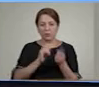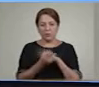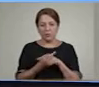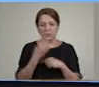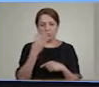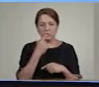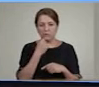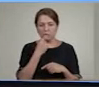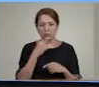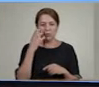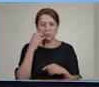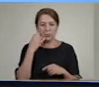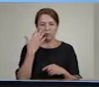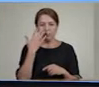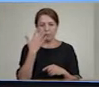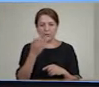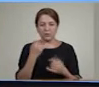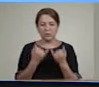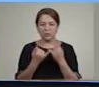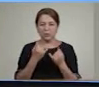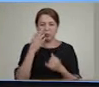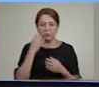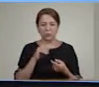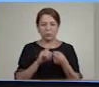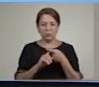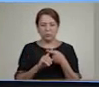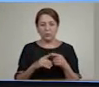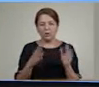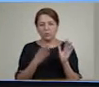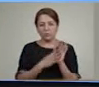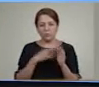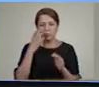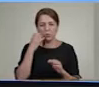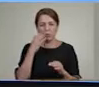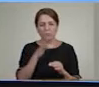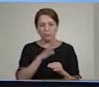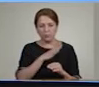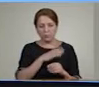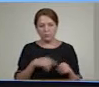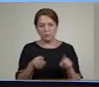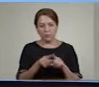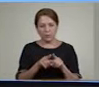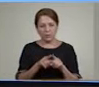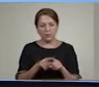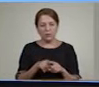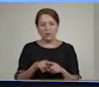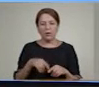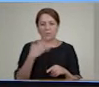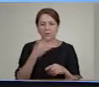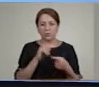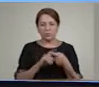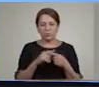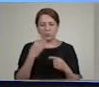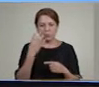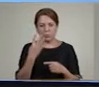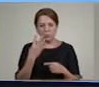qizil olmaga 5 ta sariq olmani qo'shamiz. 9 ta olma hosil bo'ldi bunda ham. Demak, 5 qo'shuv